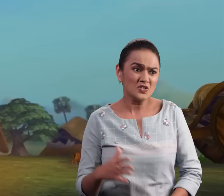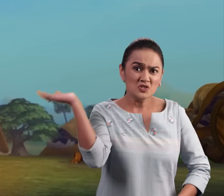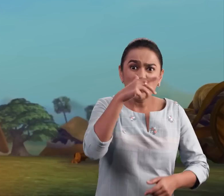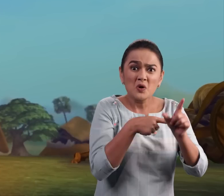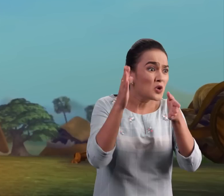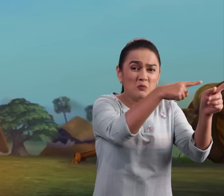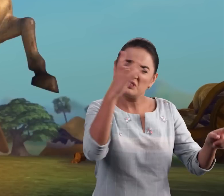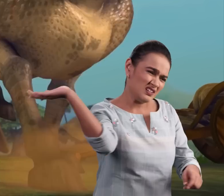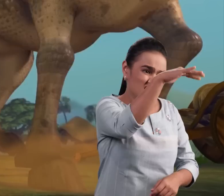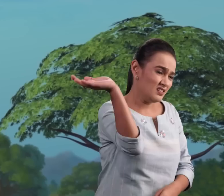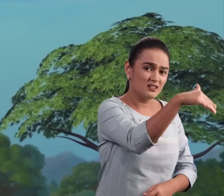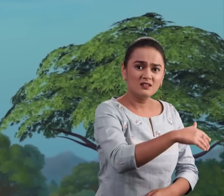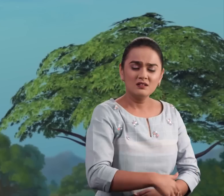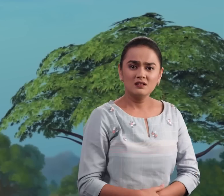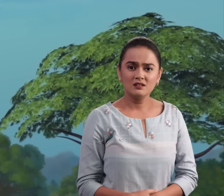चलो, यमुना चलो।